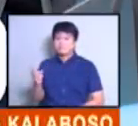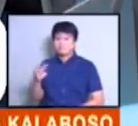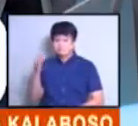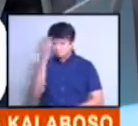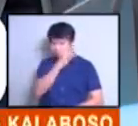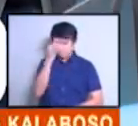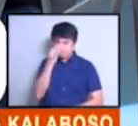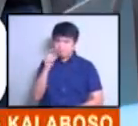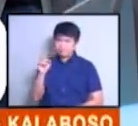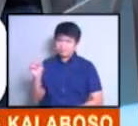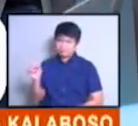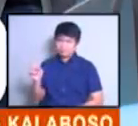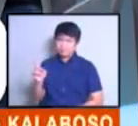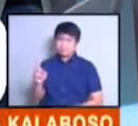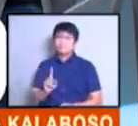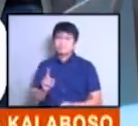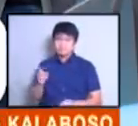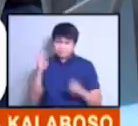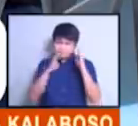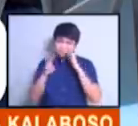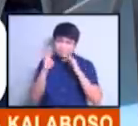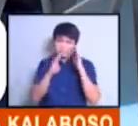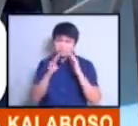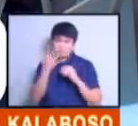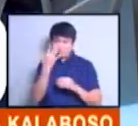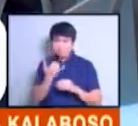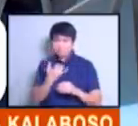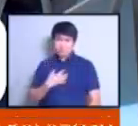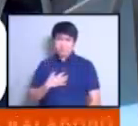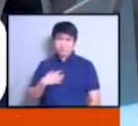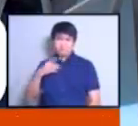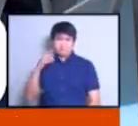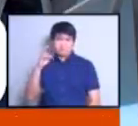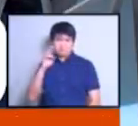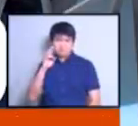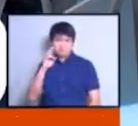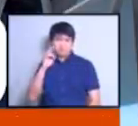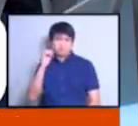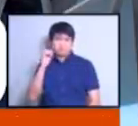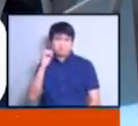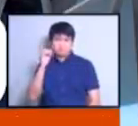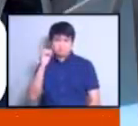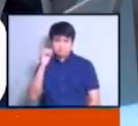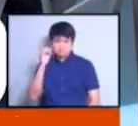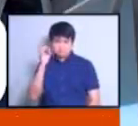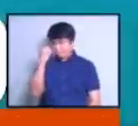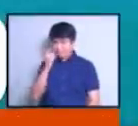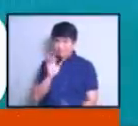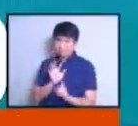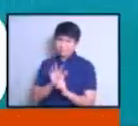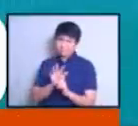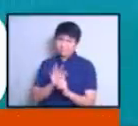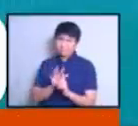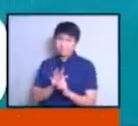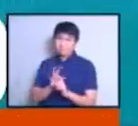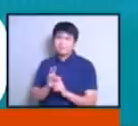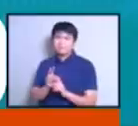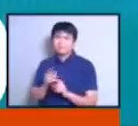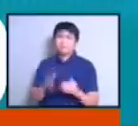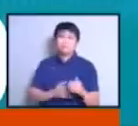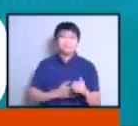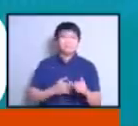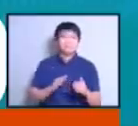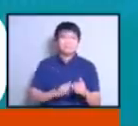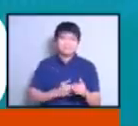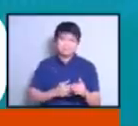Opo. O anong naging problema? Bakit ireklamo mo si Mr. D. Sukatan? Kasi ito si Vic D. Sukatan, sir, sikat na siya. Kinanta niya rin lyrics ko